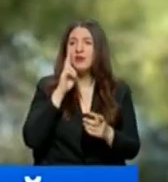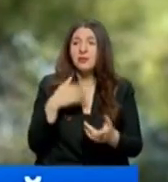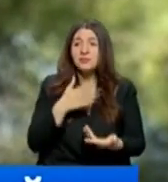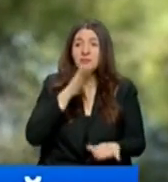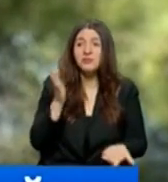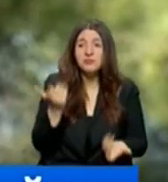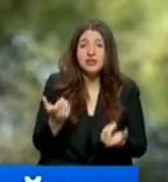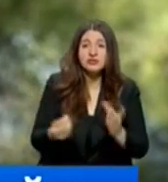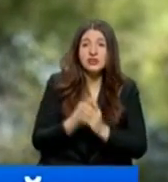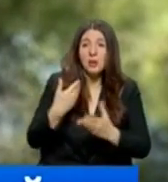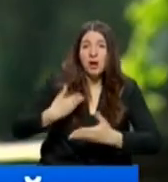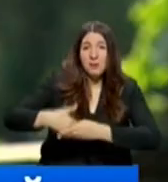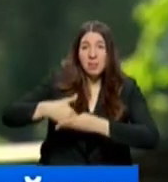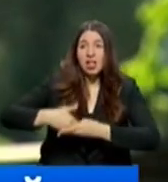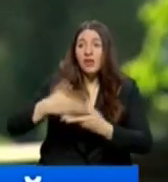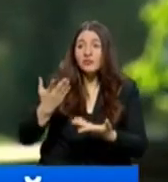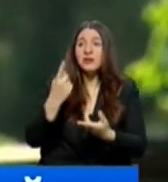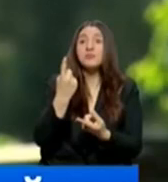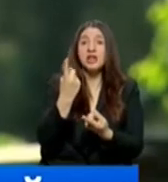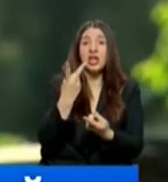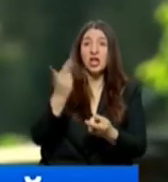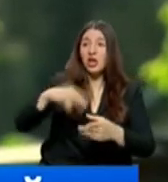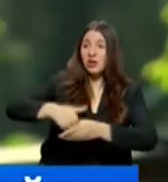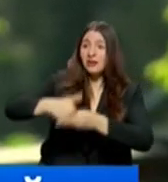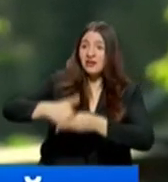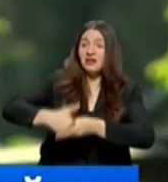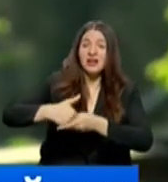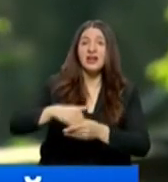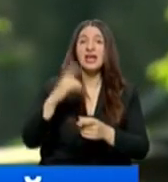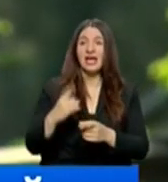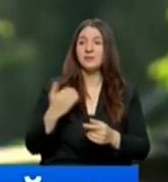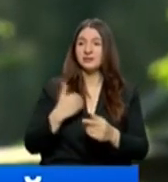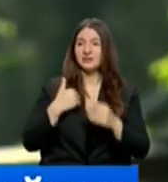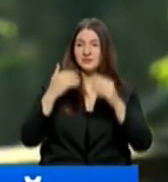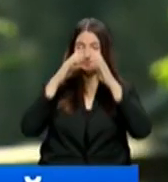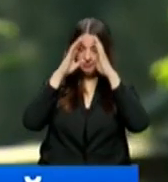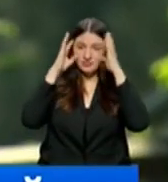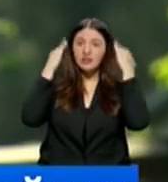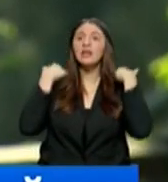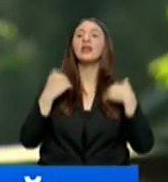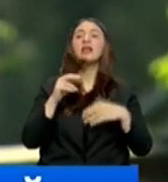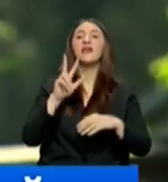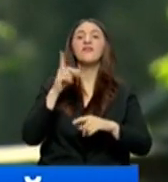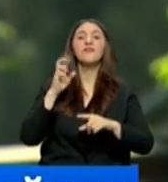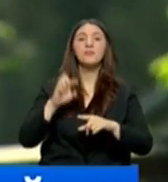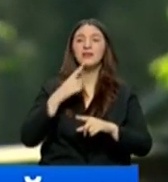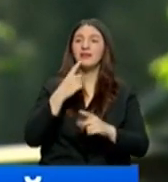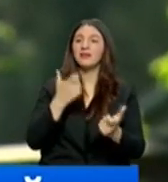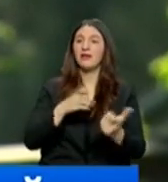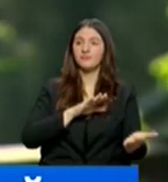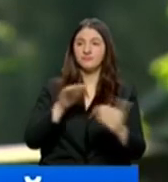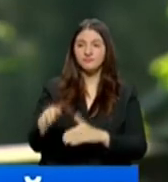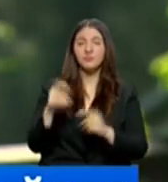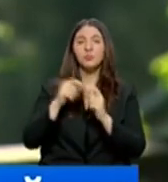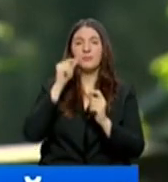bilmiyorum nereden çıktın ama tokalaştık. Üstelik bir değil iki kez tokalaştık. İlk bizi VIP diye adlandırdıkları bir yere aldılar.